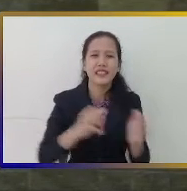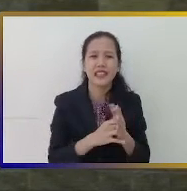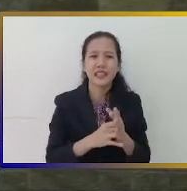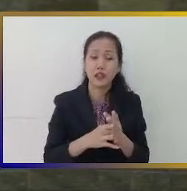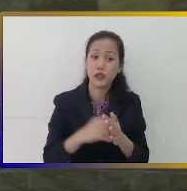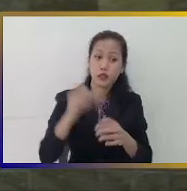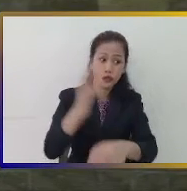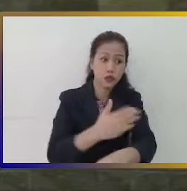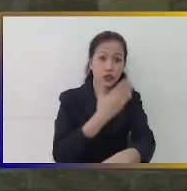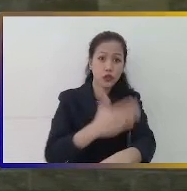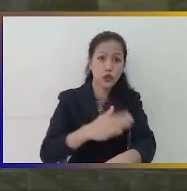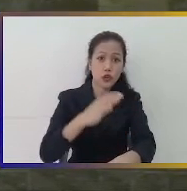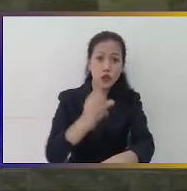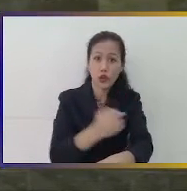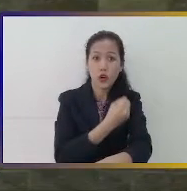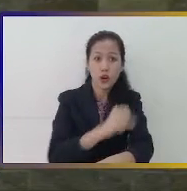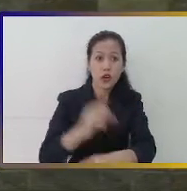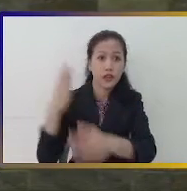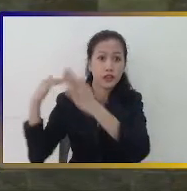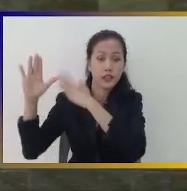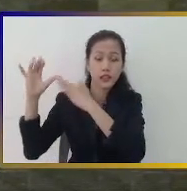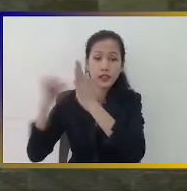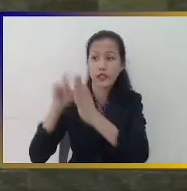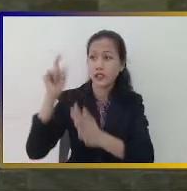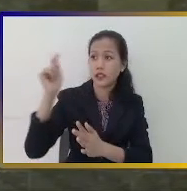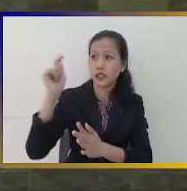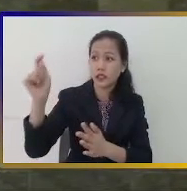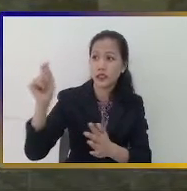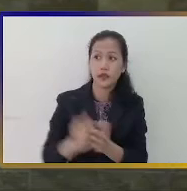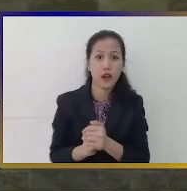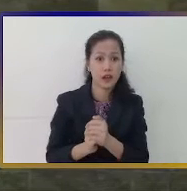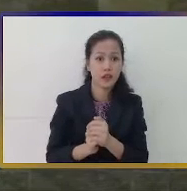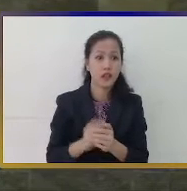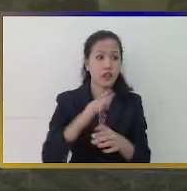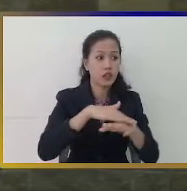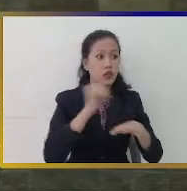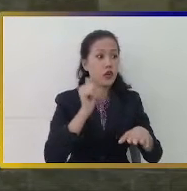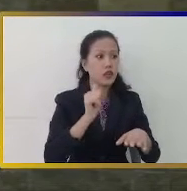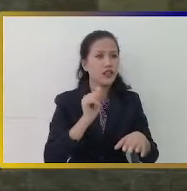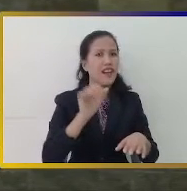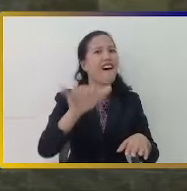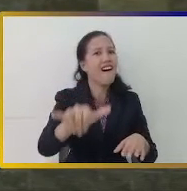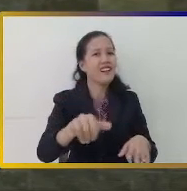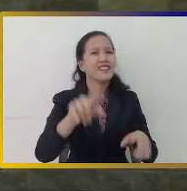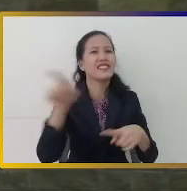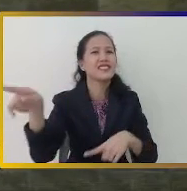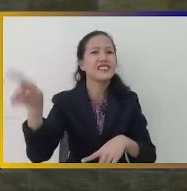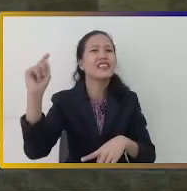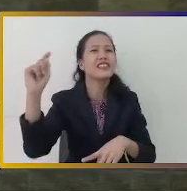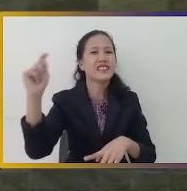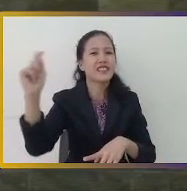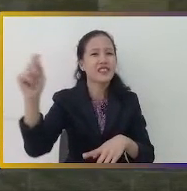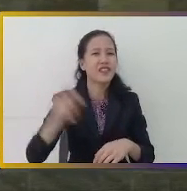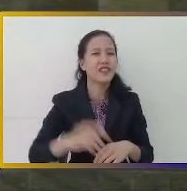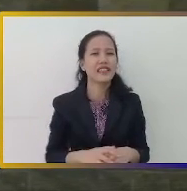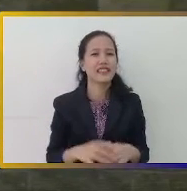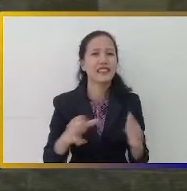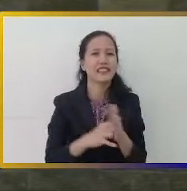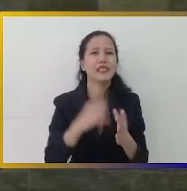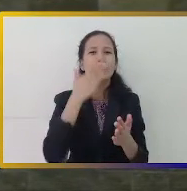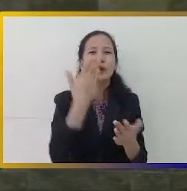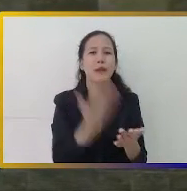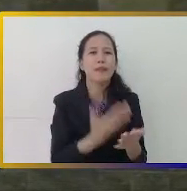kanina, ito ay isang patotoo na tawagin mo yung pinagaling ng Panginoon and He will testify sa kabutihan ng